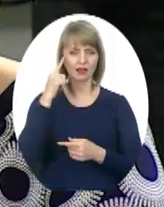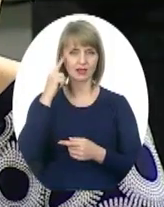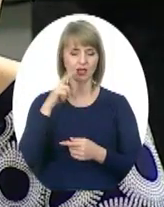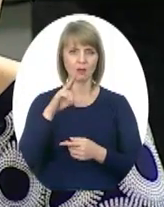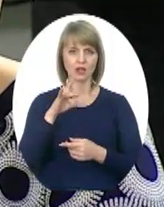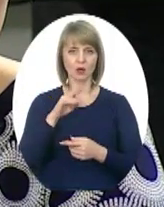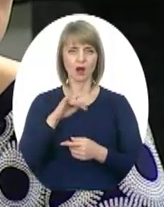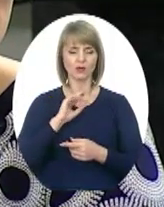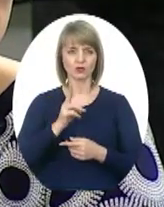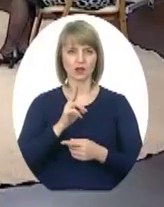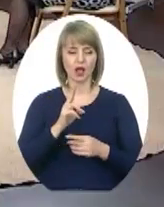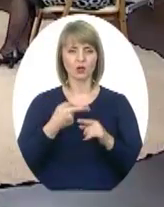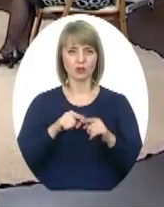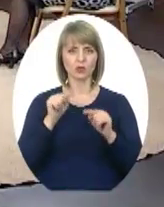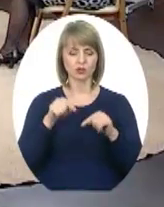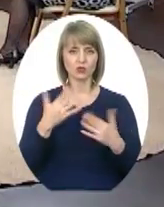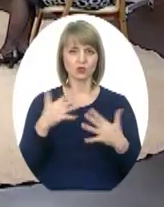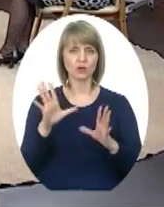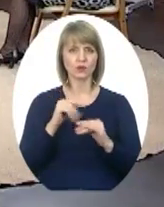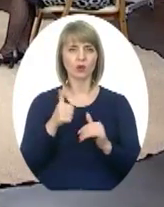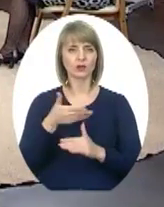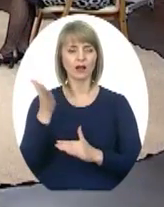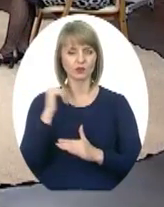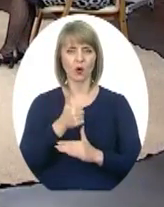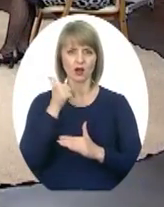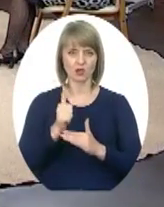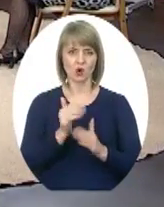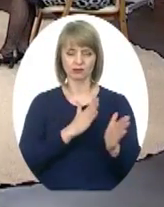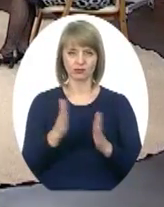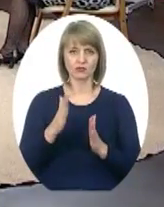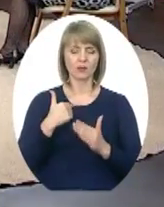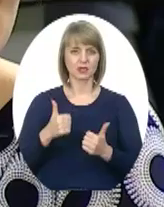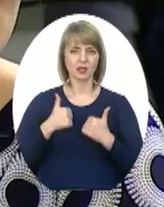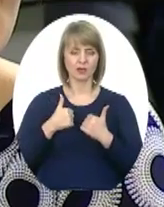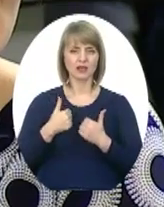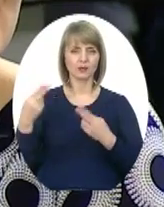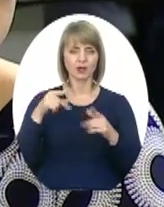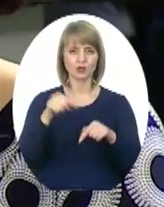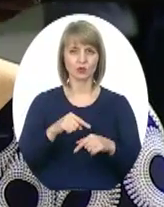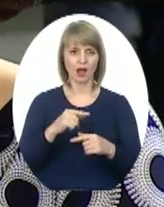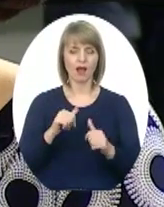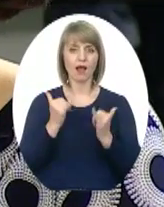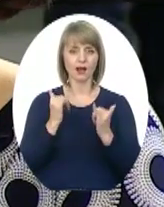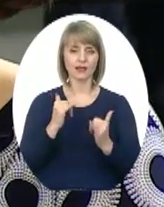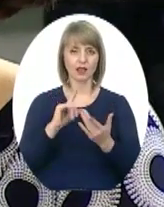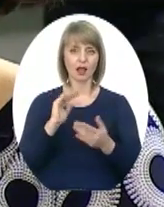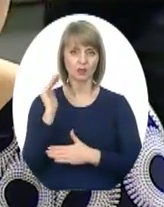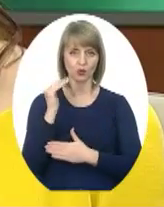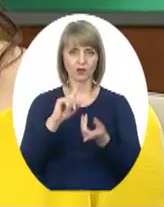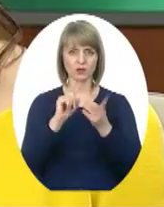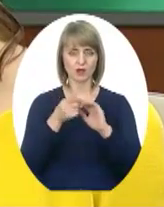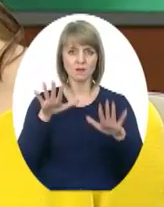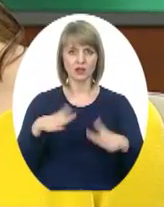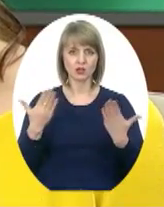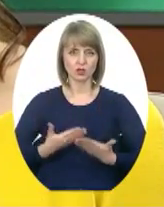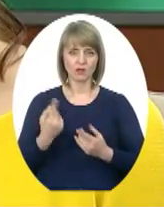из Казахстана, из Петропавловска. Ну а поскольку здесь уже все давно хорошо и слажено, мы очень стремились сюда. Получается, ради ребенка вы сменили